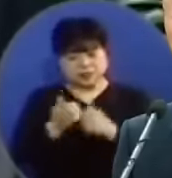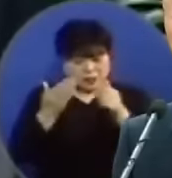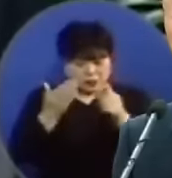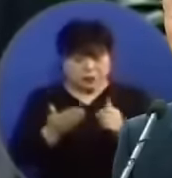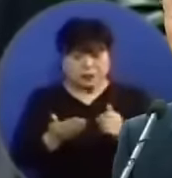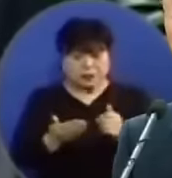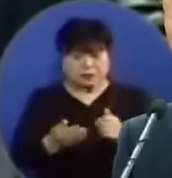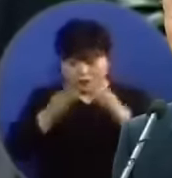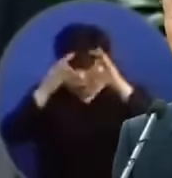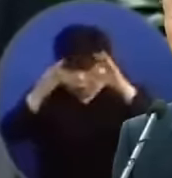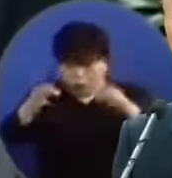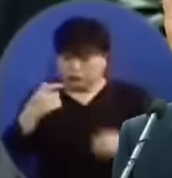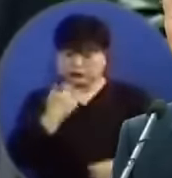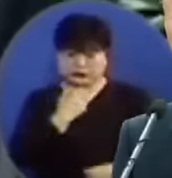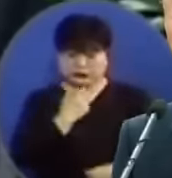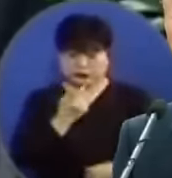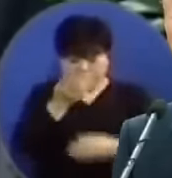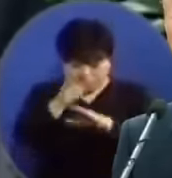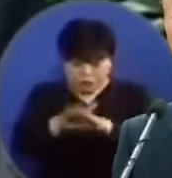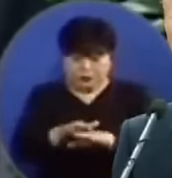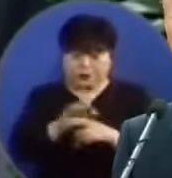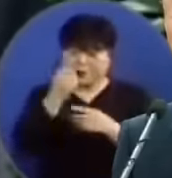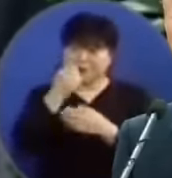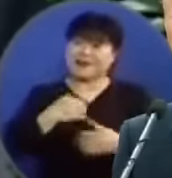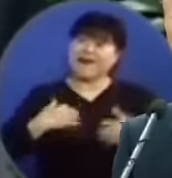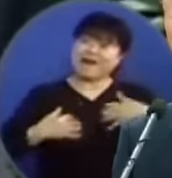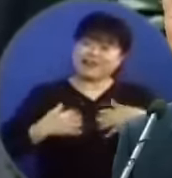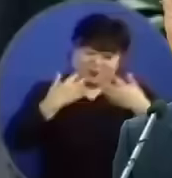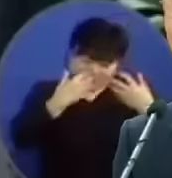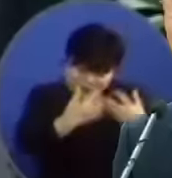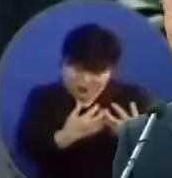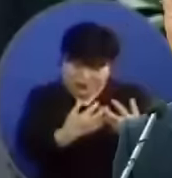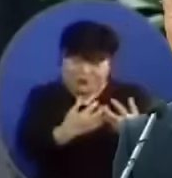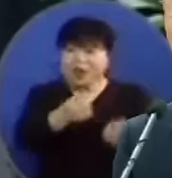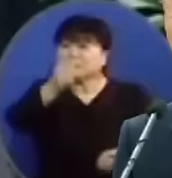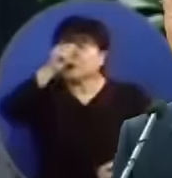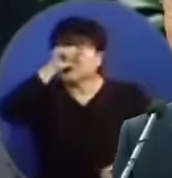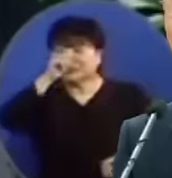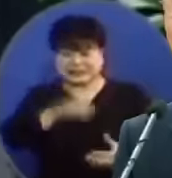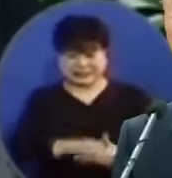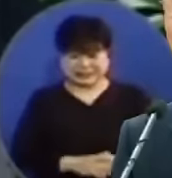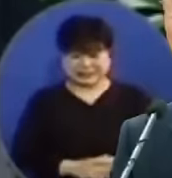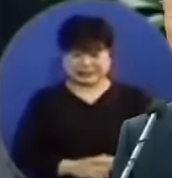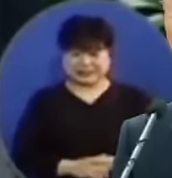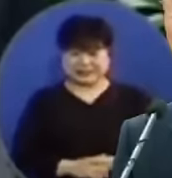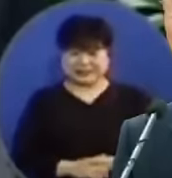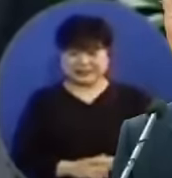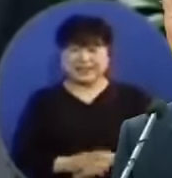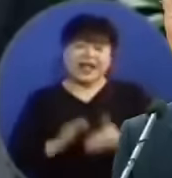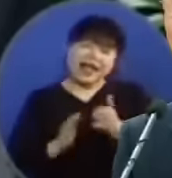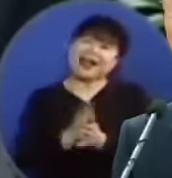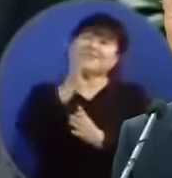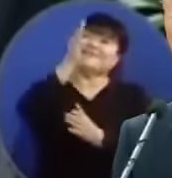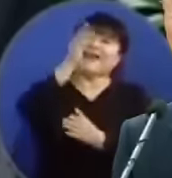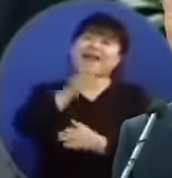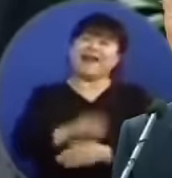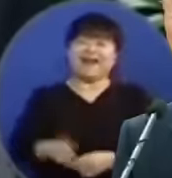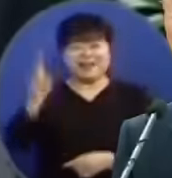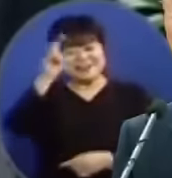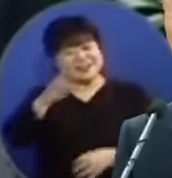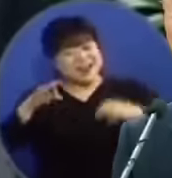하나님께서 그것을 싫어하시는 것입니다. 교인들이 교회에 와서 기쁨이 넘치고 즐거움이 넘치기를 원하시는 것입니다. 할렐루야를